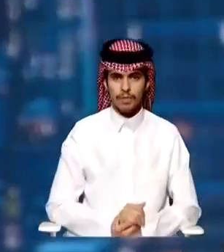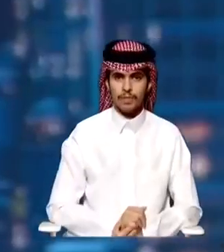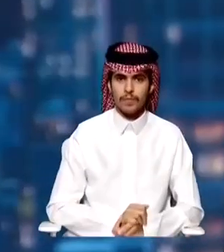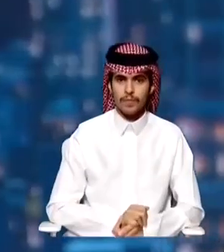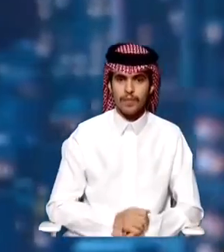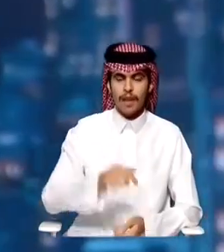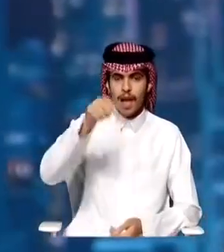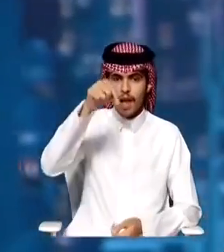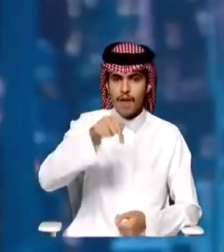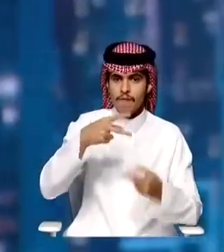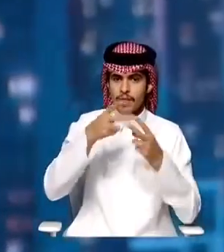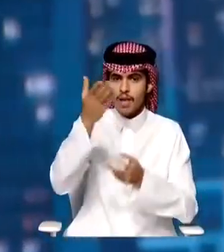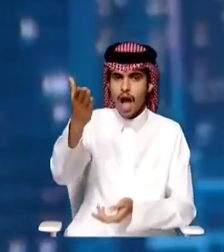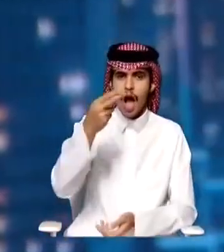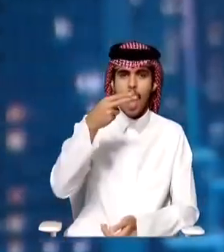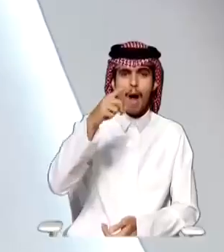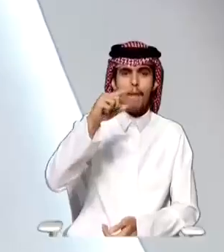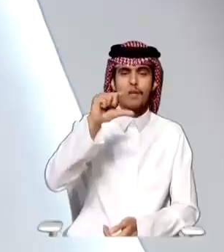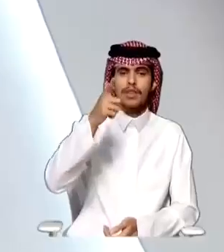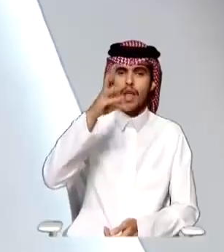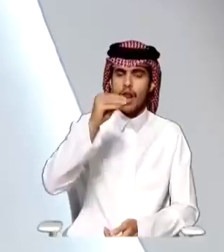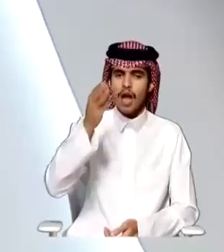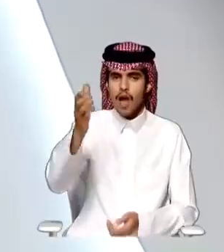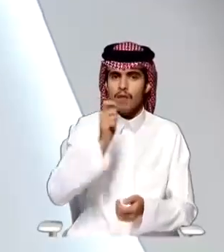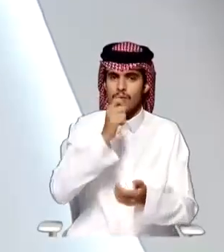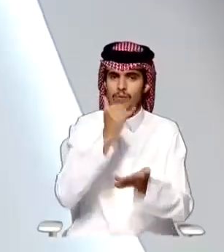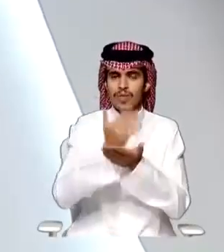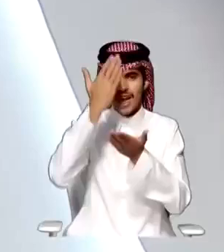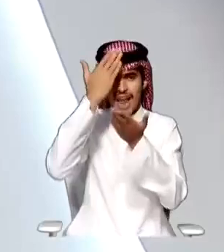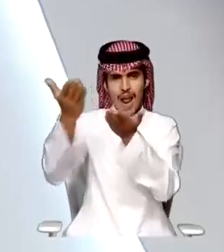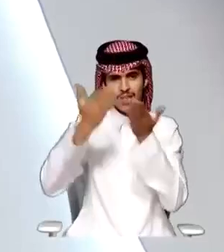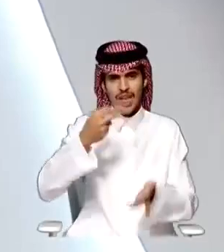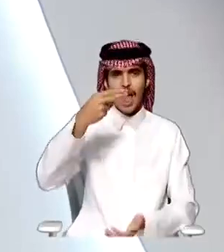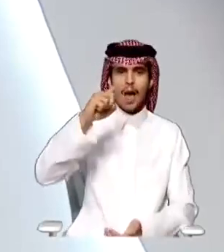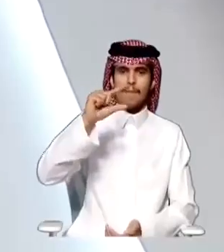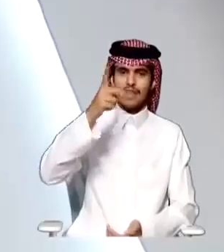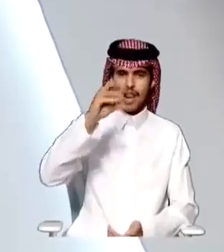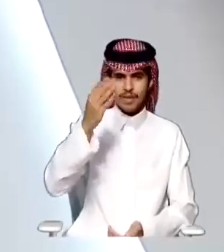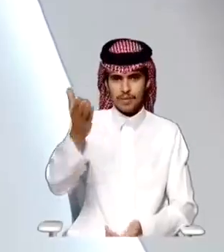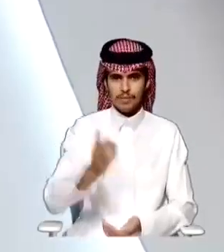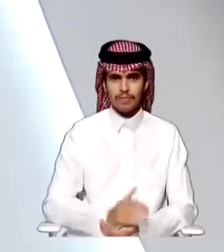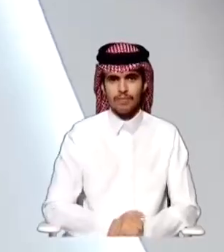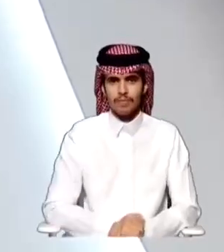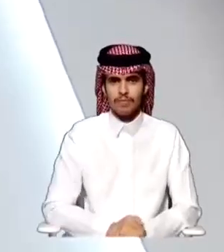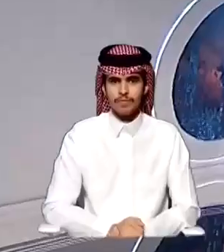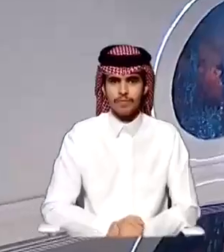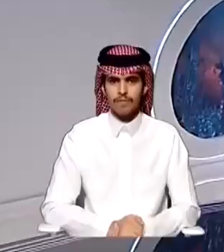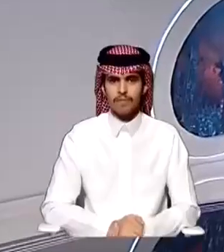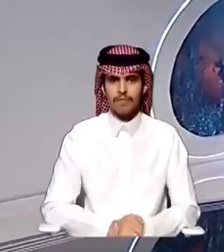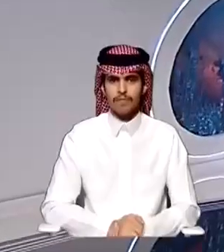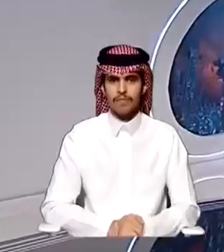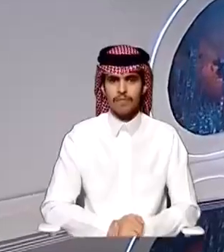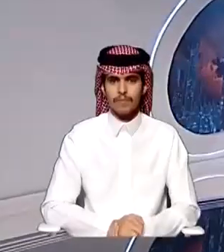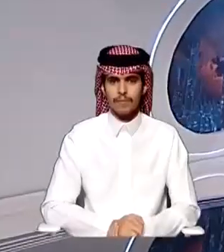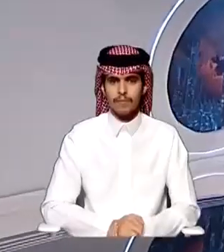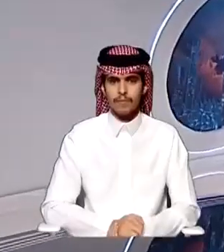الاستديو عبد الله محمدي وهو مقدم تلفزيوني من فئه الصم حياك الله عبد الله مجددا ايضا معنا